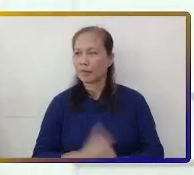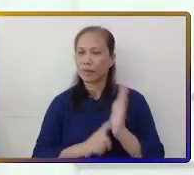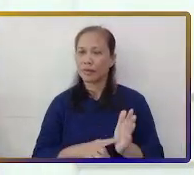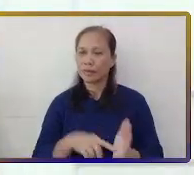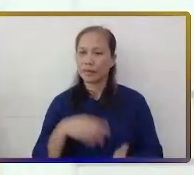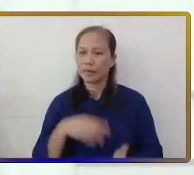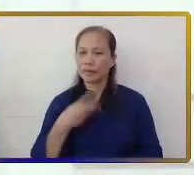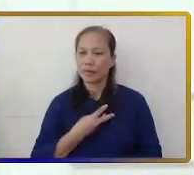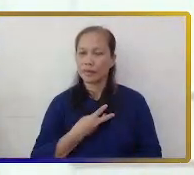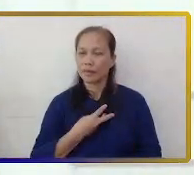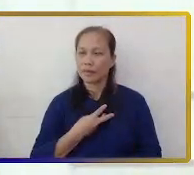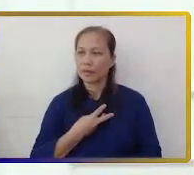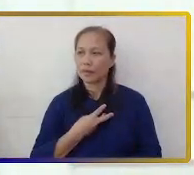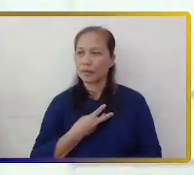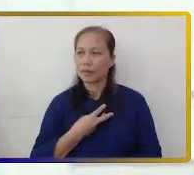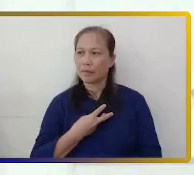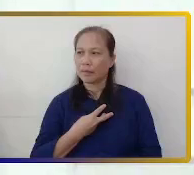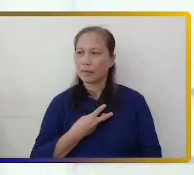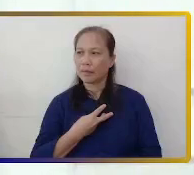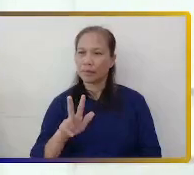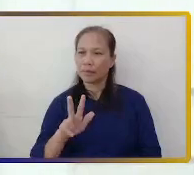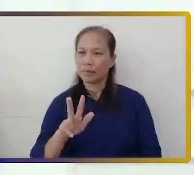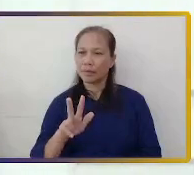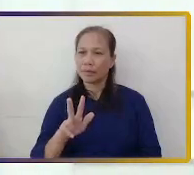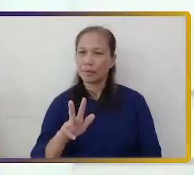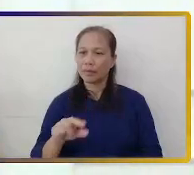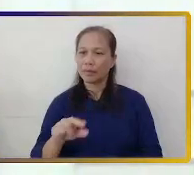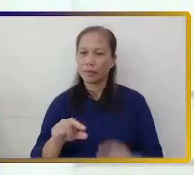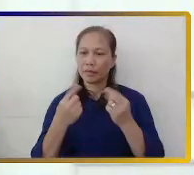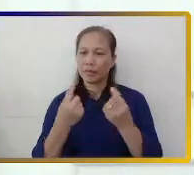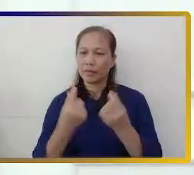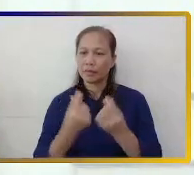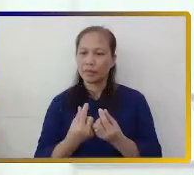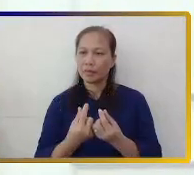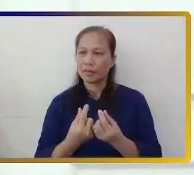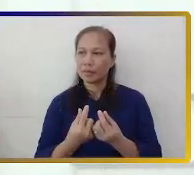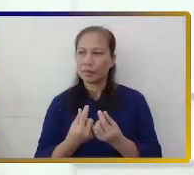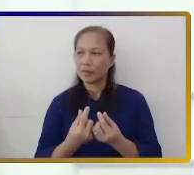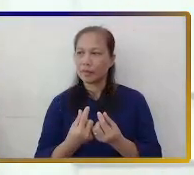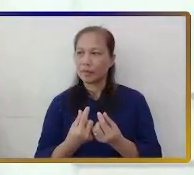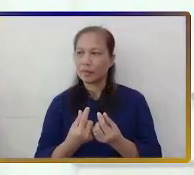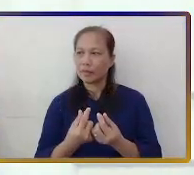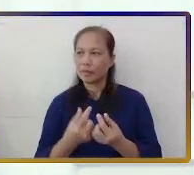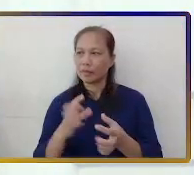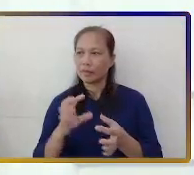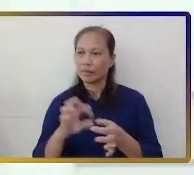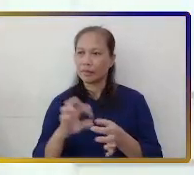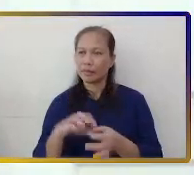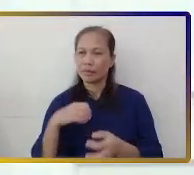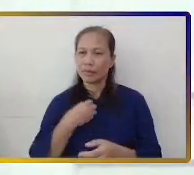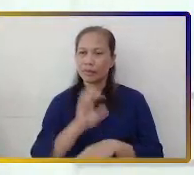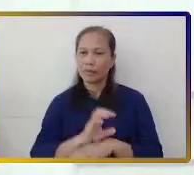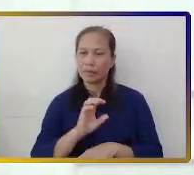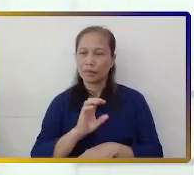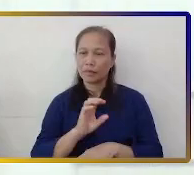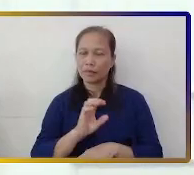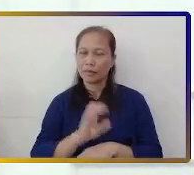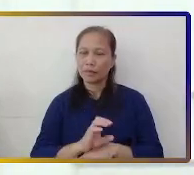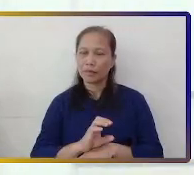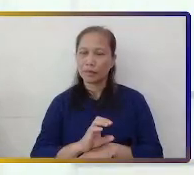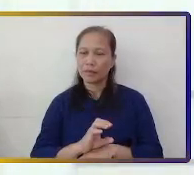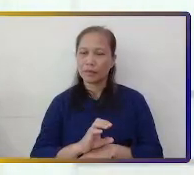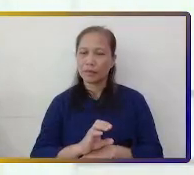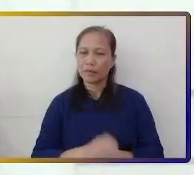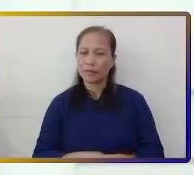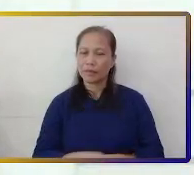diyan sa tatlong ah outline na iyan kategorya ng atin pong church o Dating The churches nung